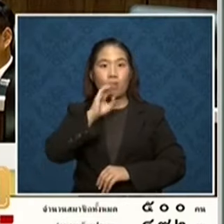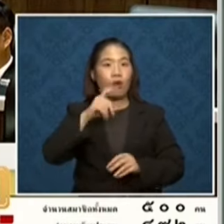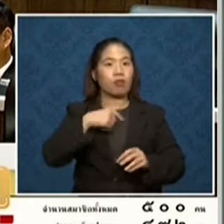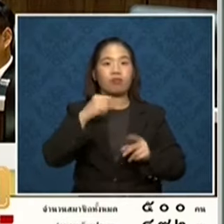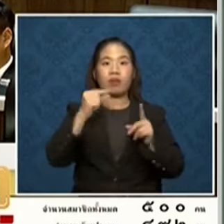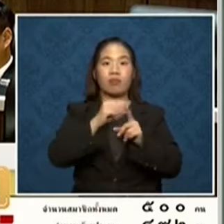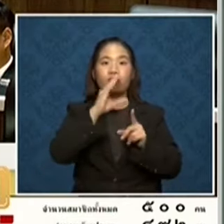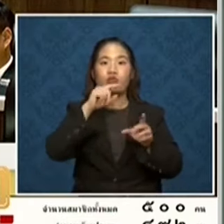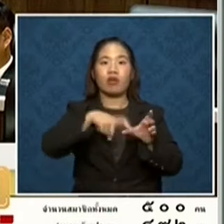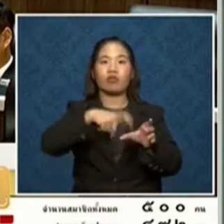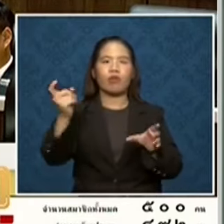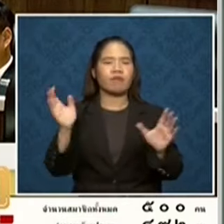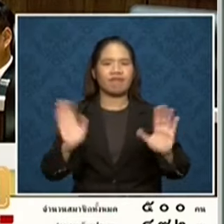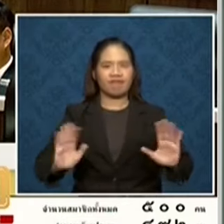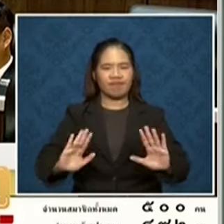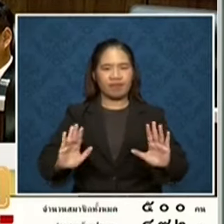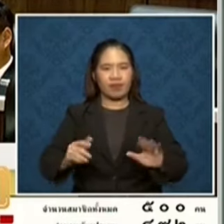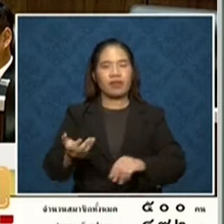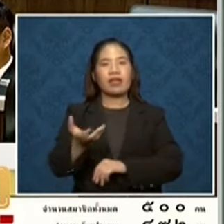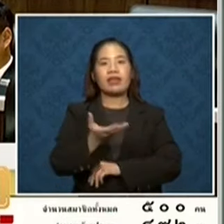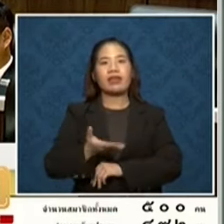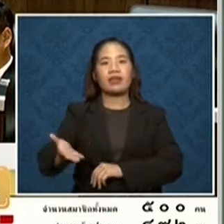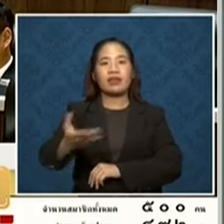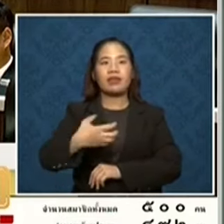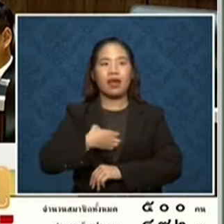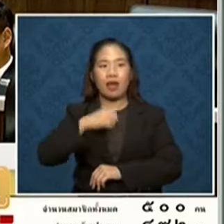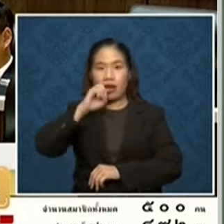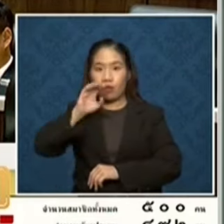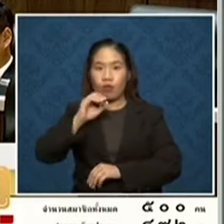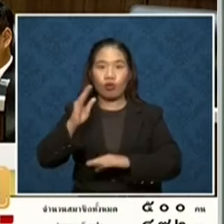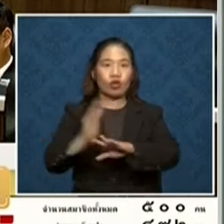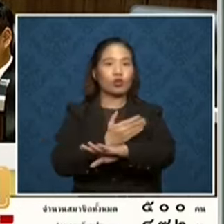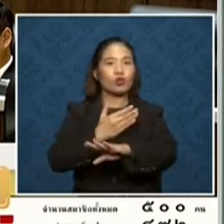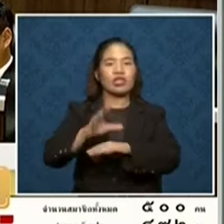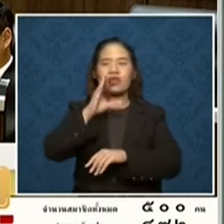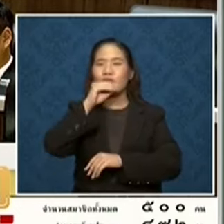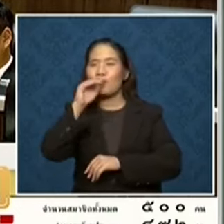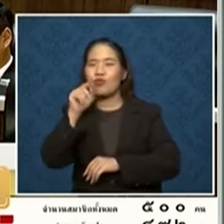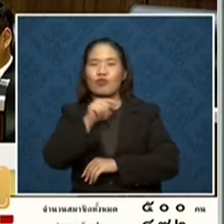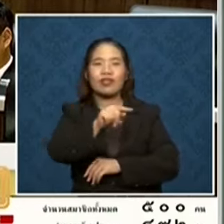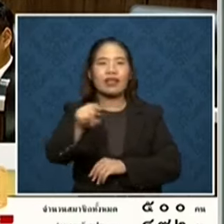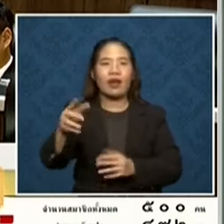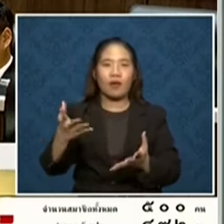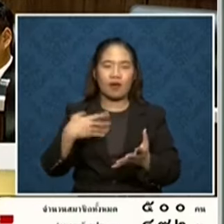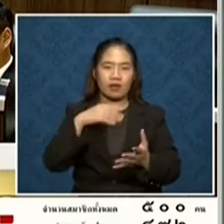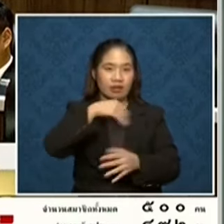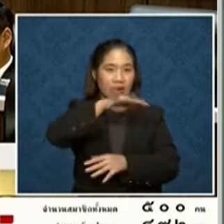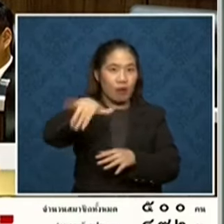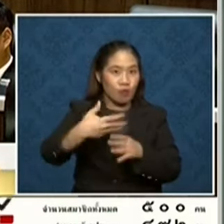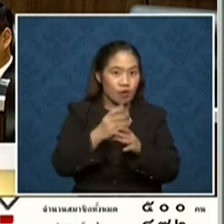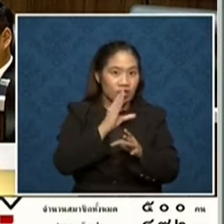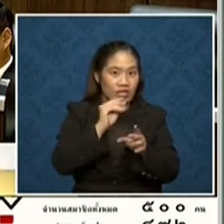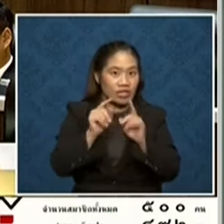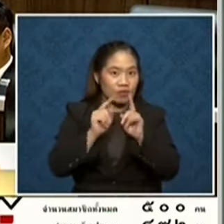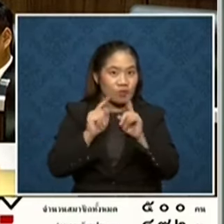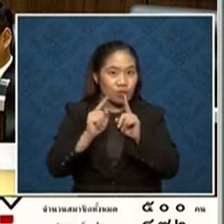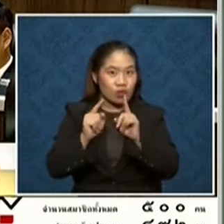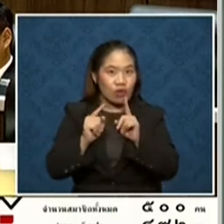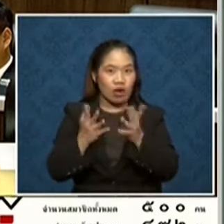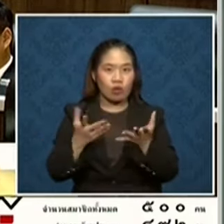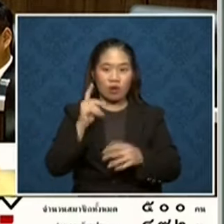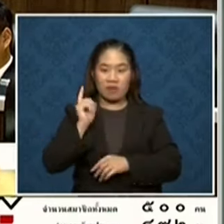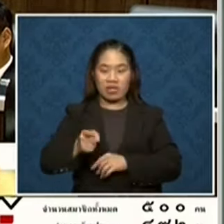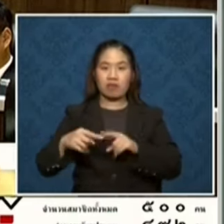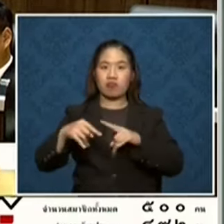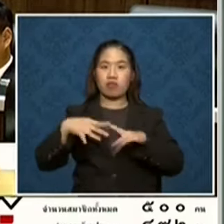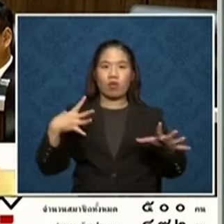บละที่สู้กันมาทั้งหมดคือการละคร17ปีที่หลอกประชาชนอยู่ประชาธิปัตย์ก็จะไม่ฟื้นคือจะหายไปจากประวัติศา